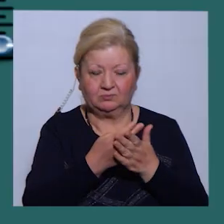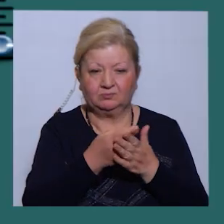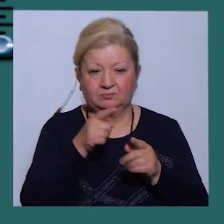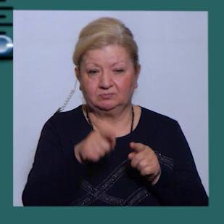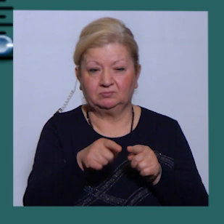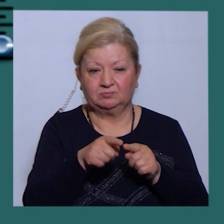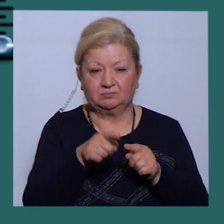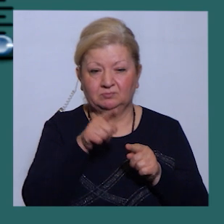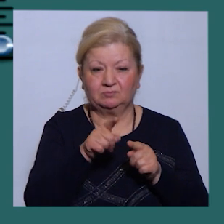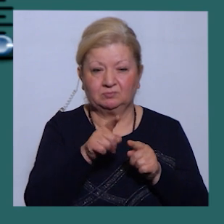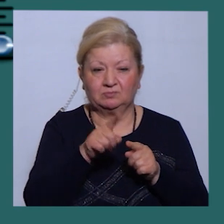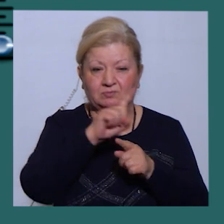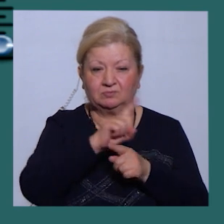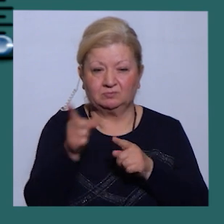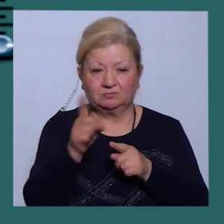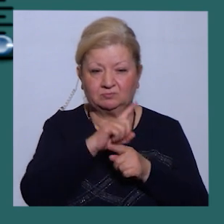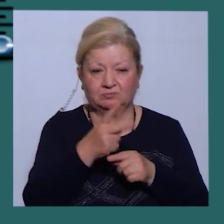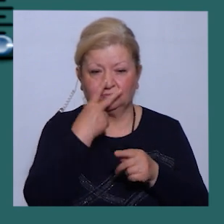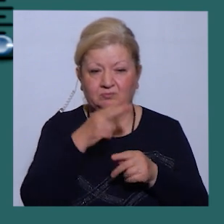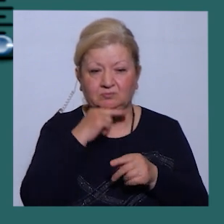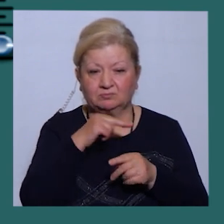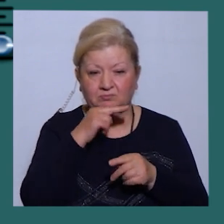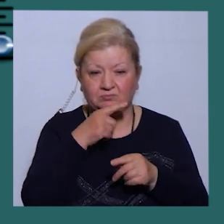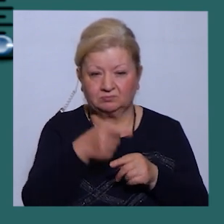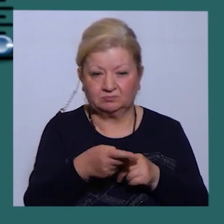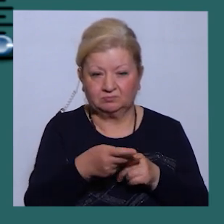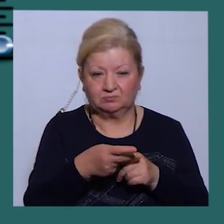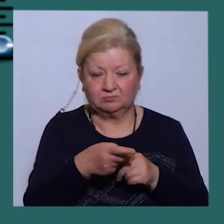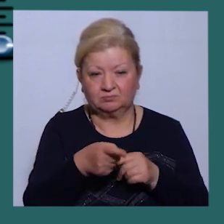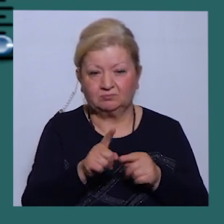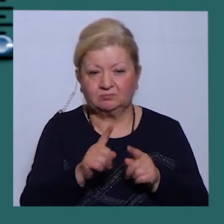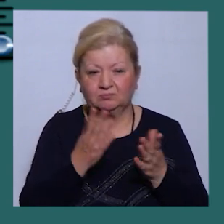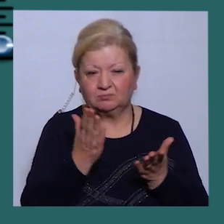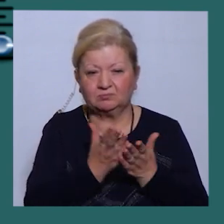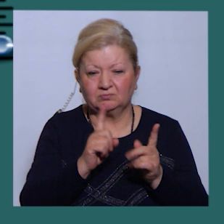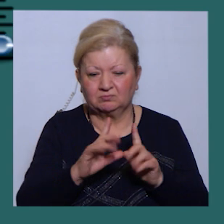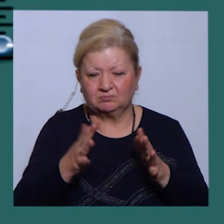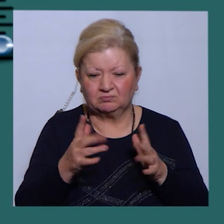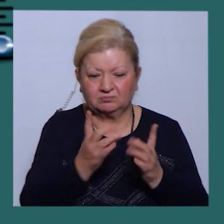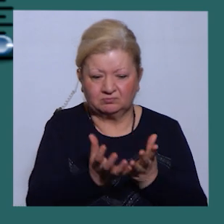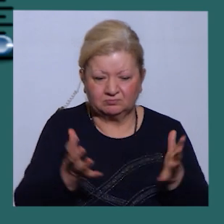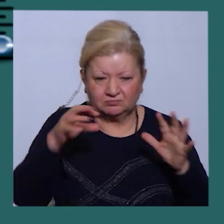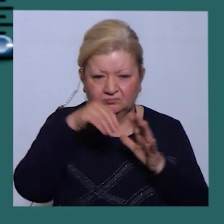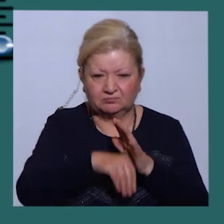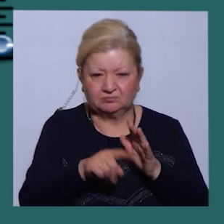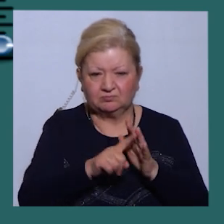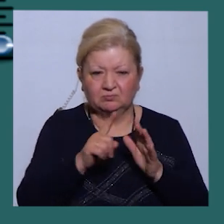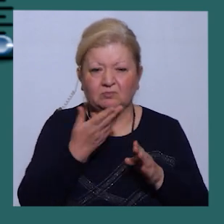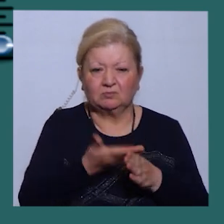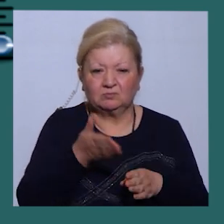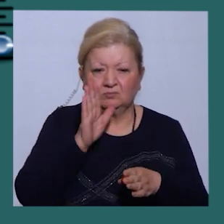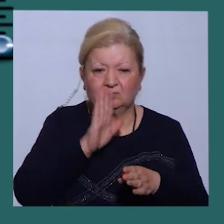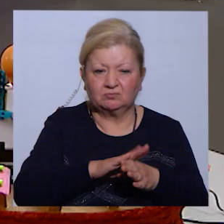ამ სენსორის. დავაკვირდეთ მაგ რაღაცა ტევადობა, რომელშიც სიმძიმის